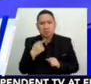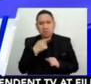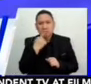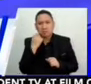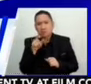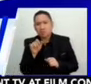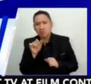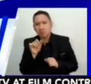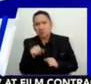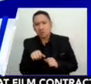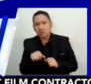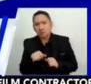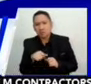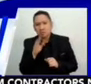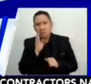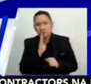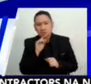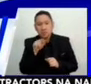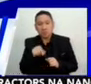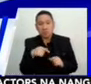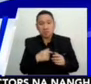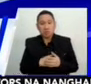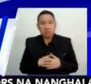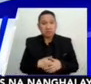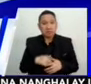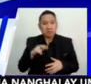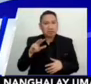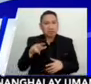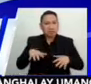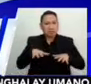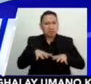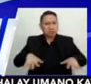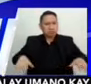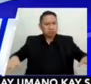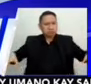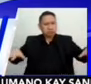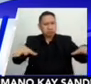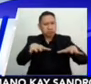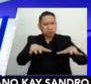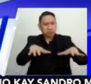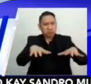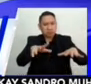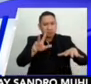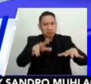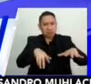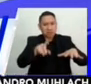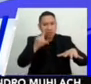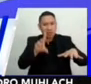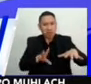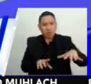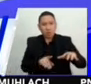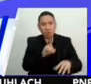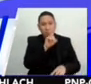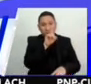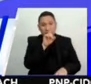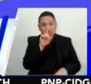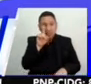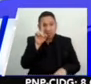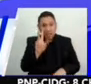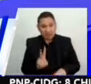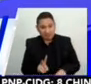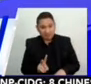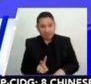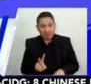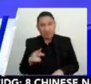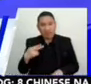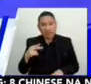yan eh tatlong ektarya kalahating ektar kalahati nung tatlo ah Isa't kalahating ektarya rin Opo Oo